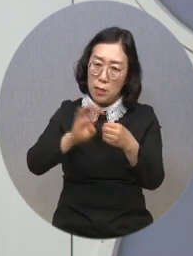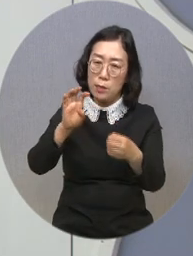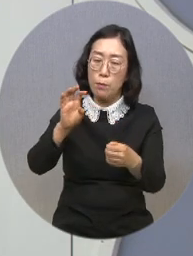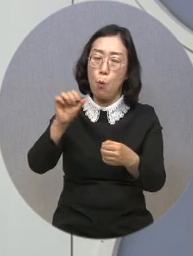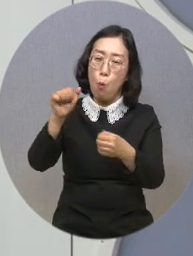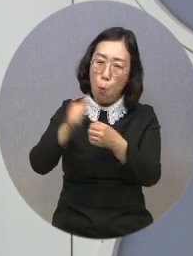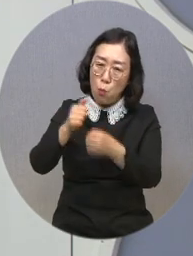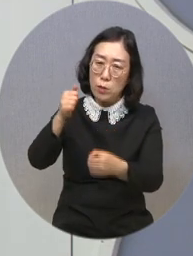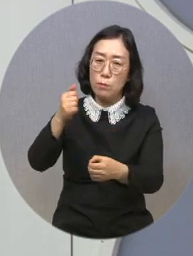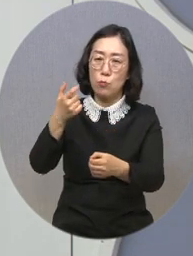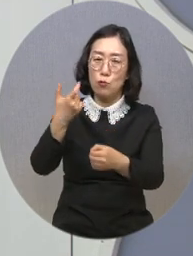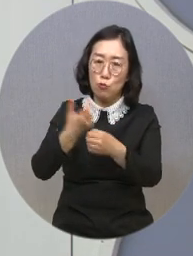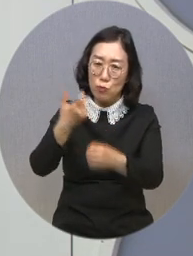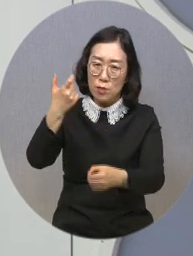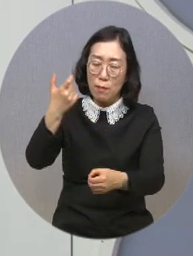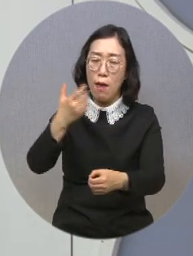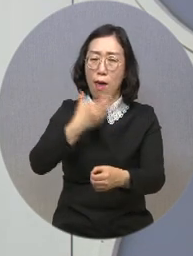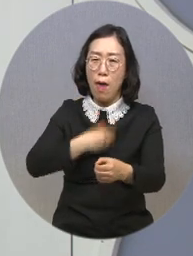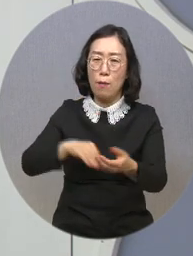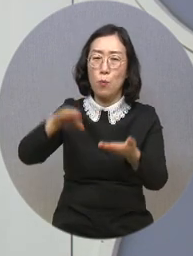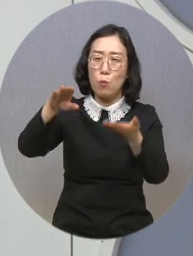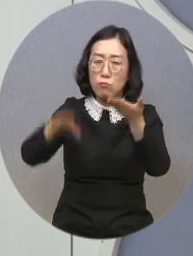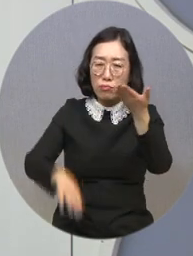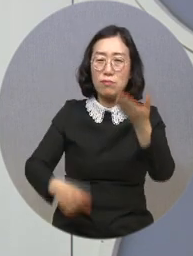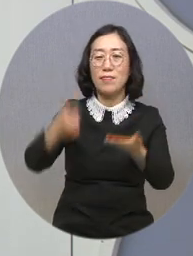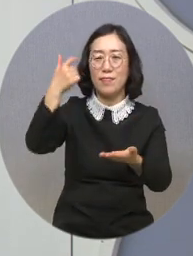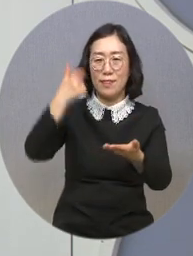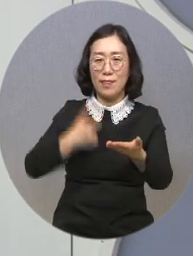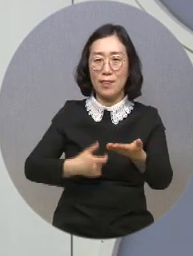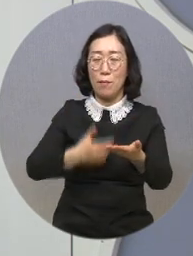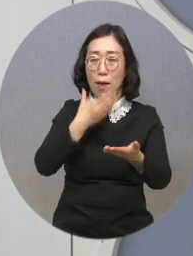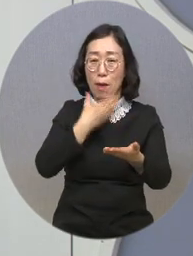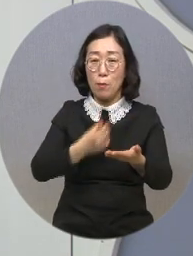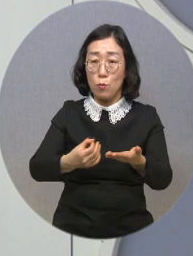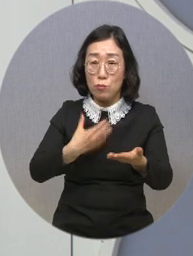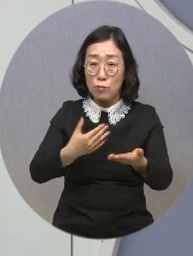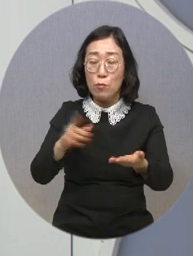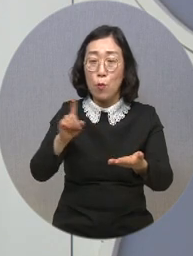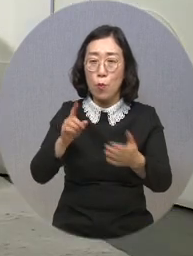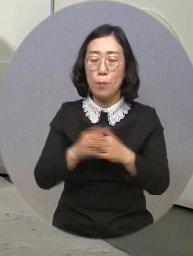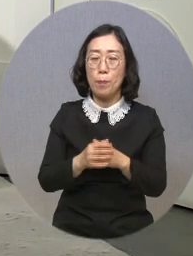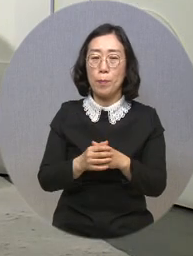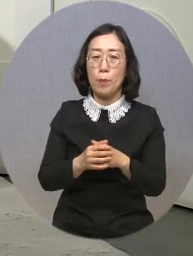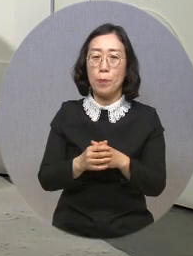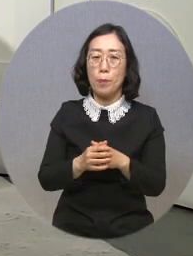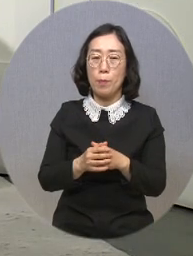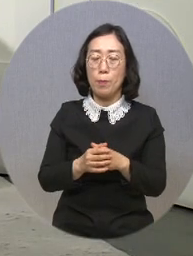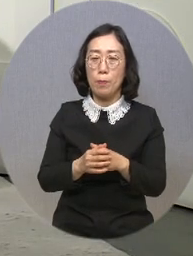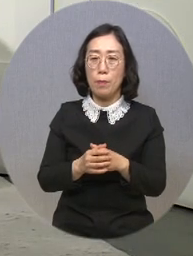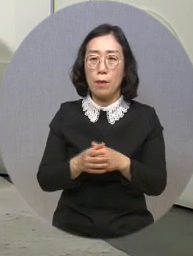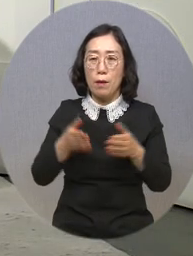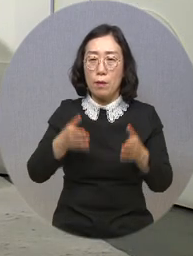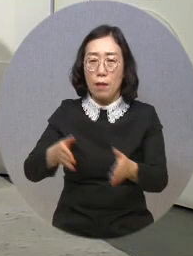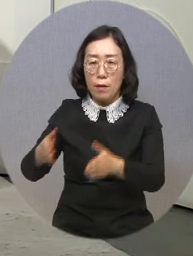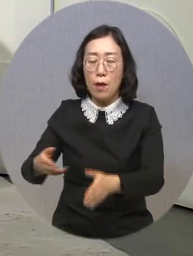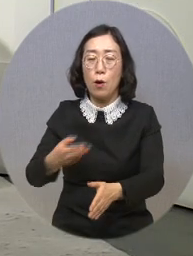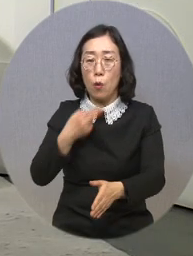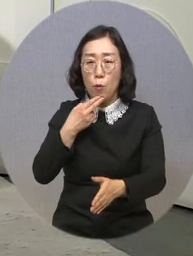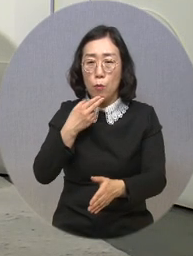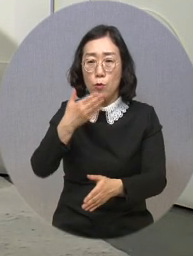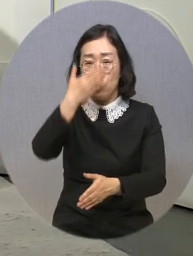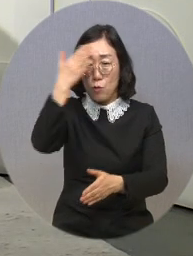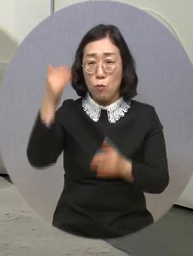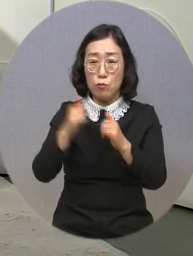60위예요. 행복하지가 않은 거예요. 그리고 행복하지 않은 게 뭘로 나타나느냐. 저출산이에요.